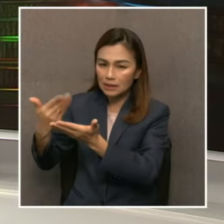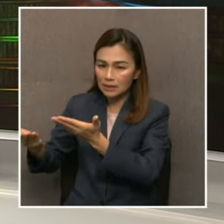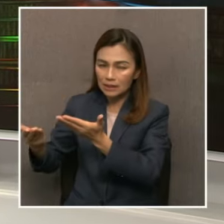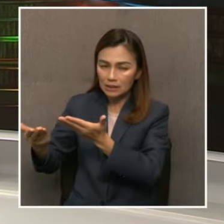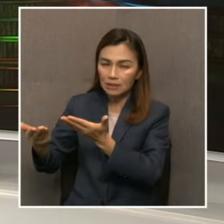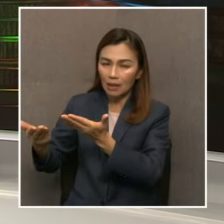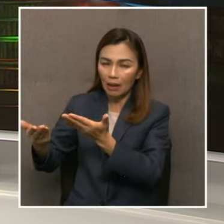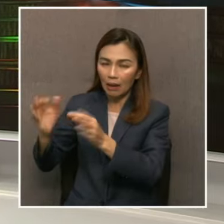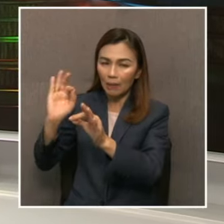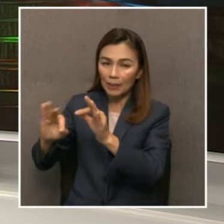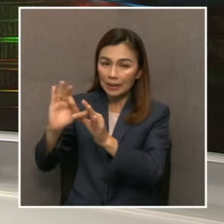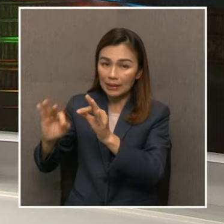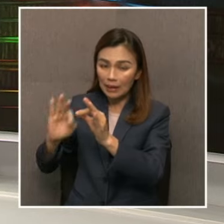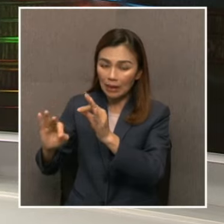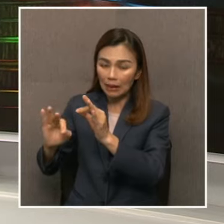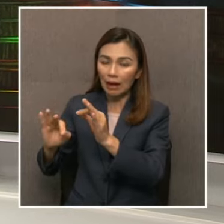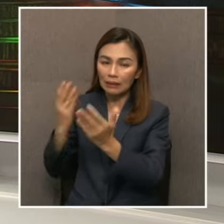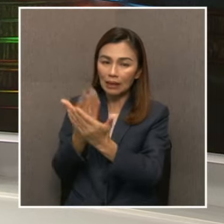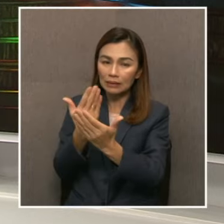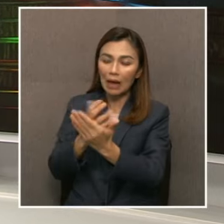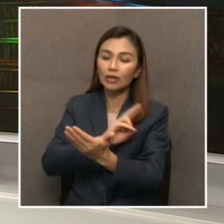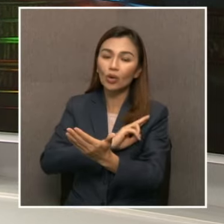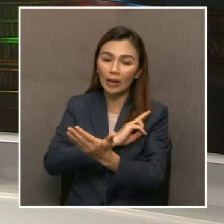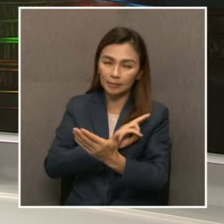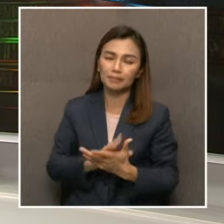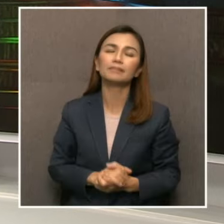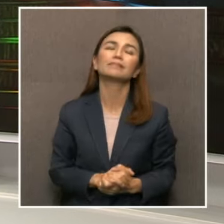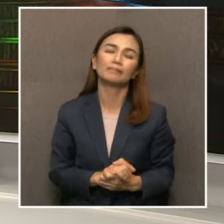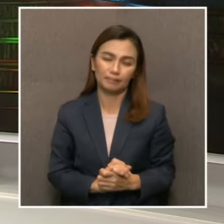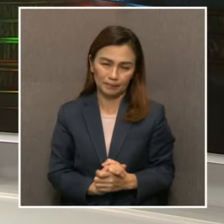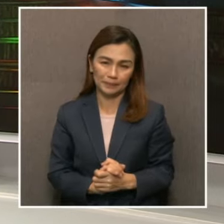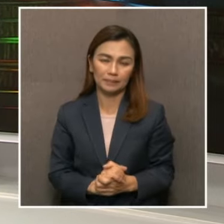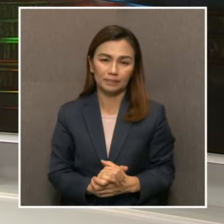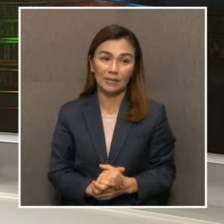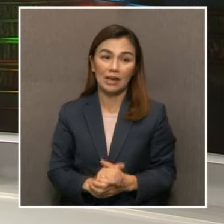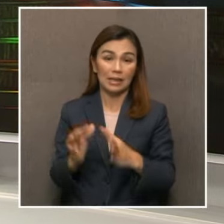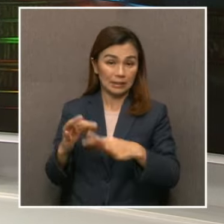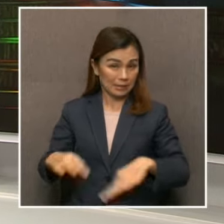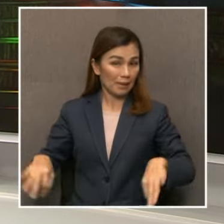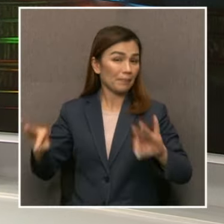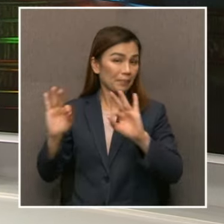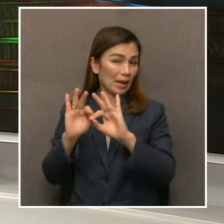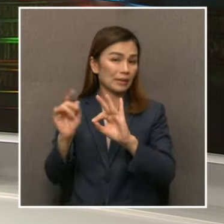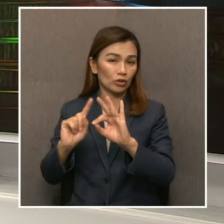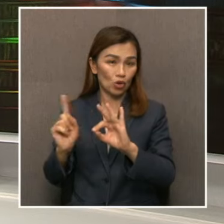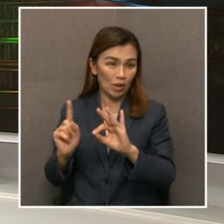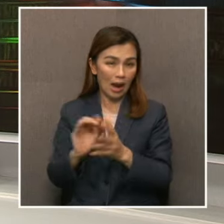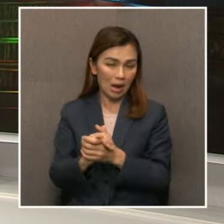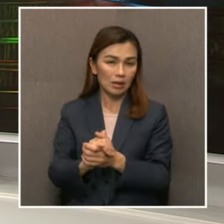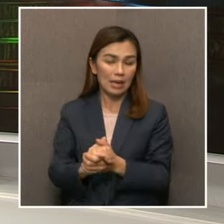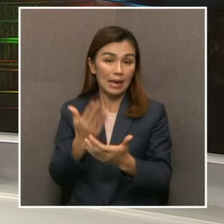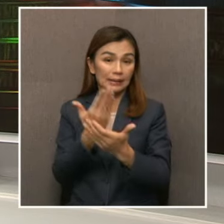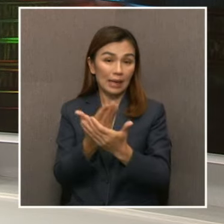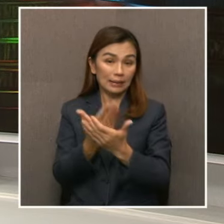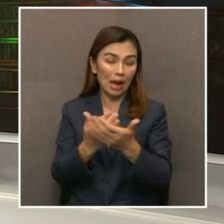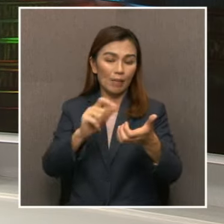เงินในครัวเรือนแล้วก็ประหยัดเงินในกระเป๋าสตางค์ลงไปได้นั่นเองนะครับที่สำคัญในส่วนที่มีการใช้ Digital